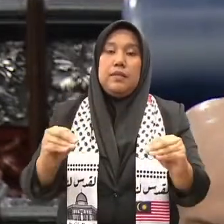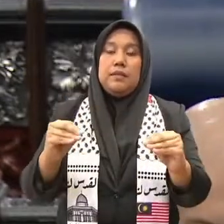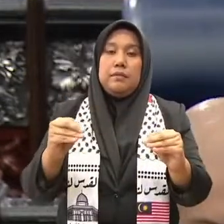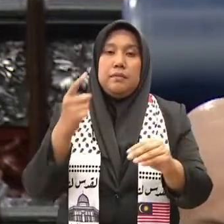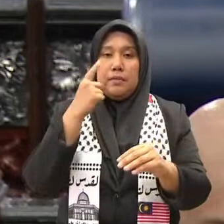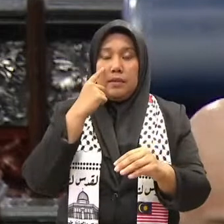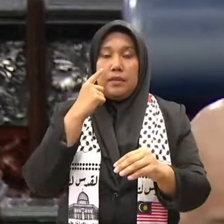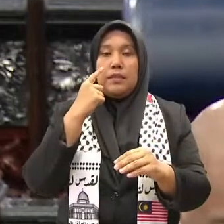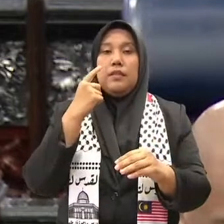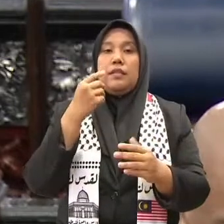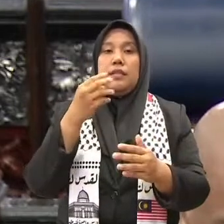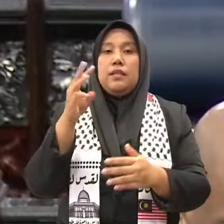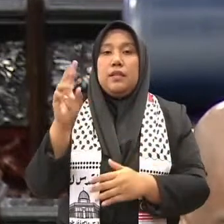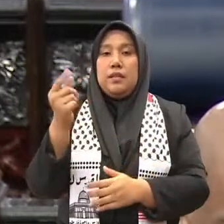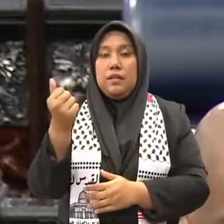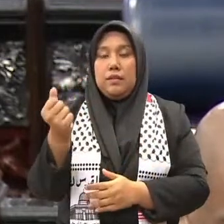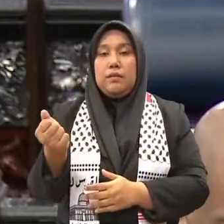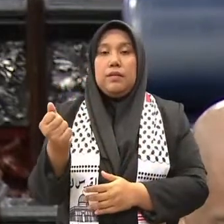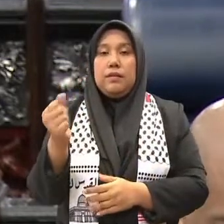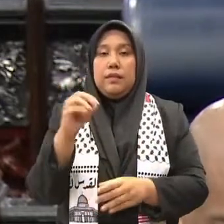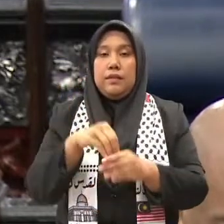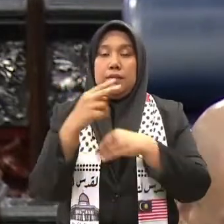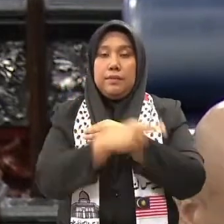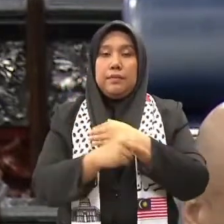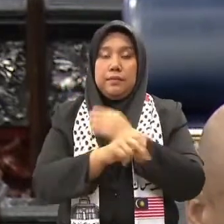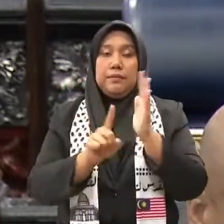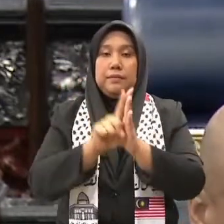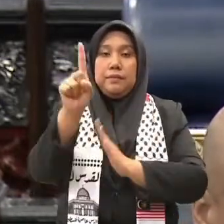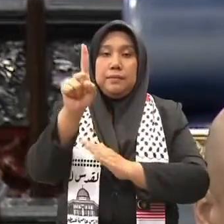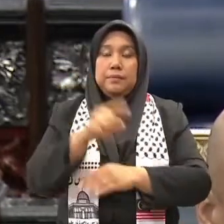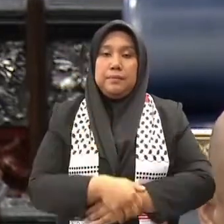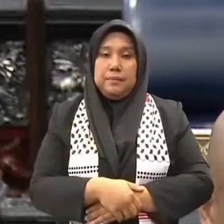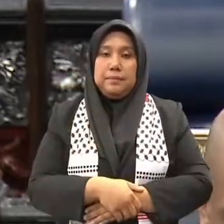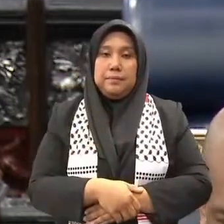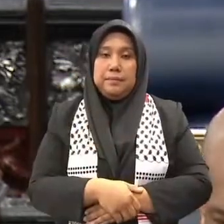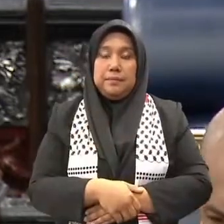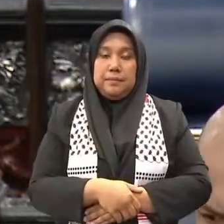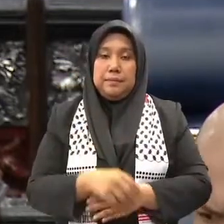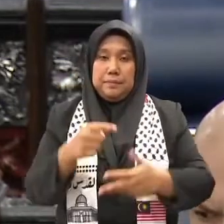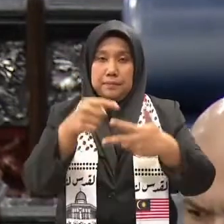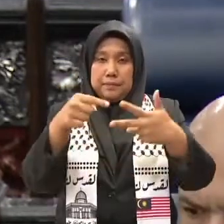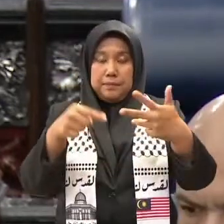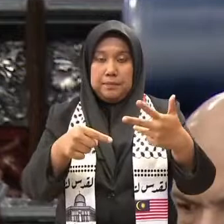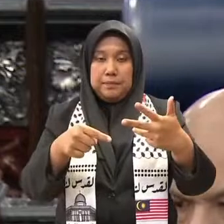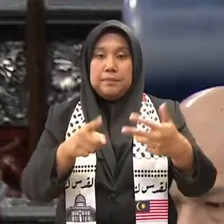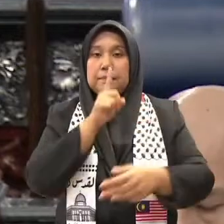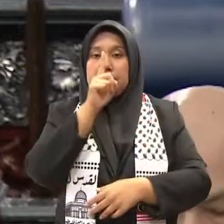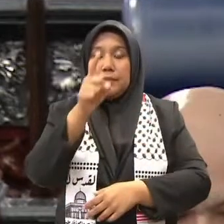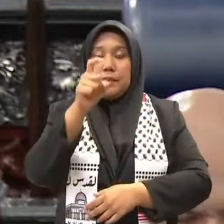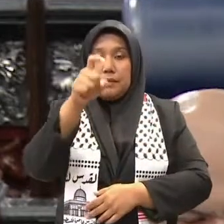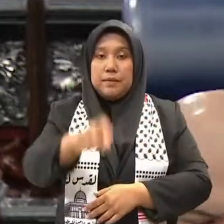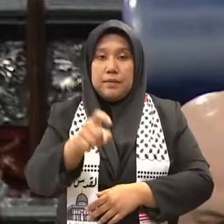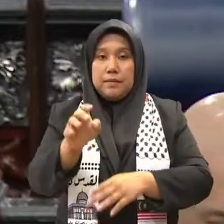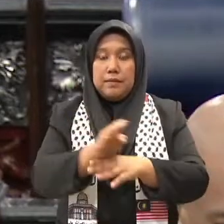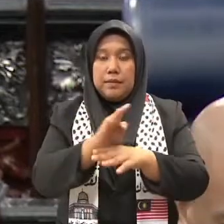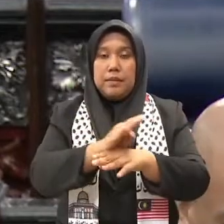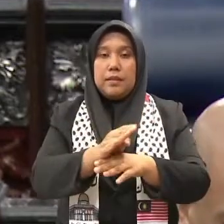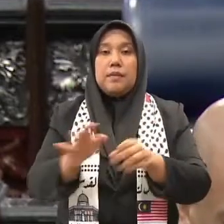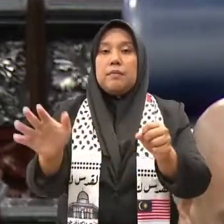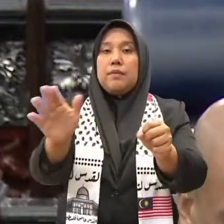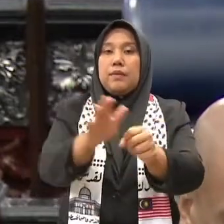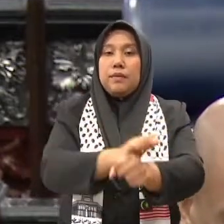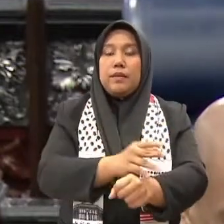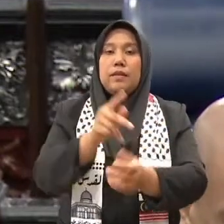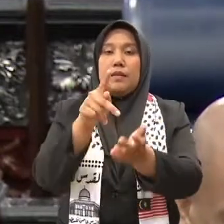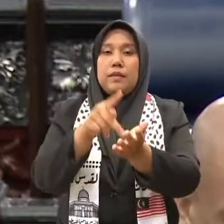dalam negeri yang tinggi semua faktor ini dijangka dapat memastikan keperluan peragaan dipenuhi dengan berkesan